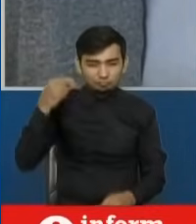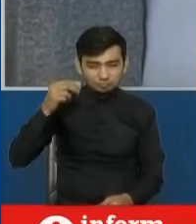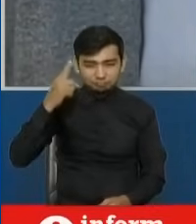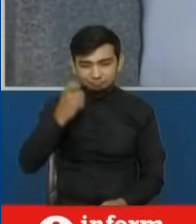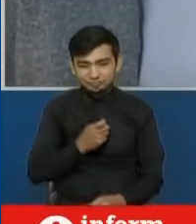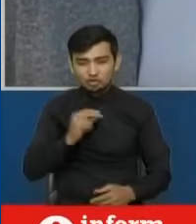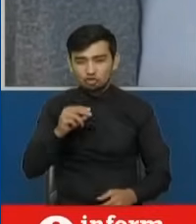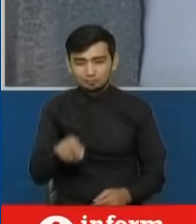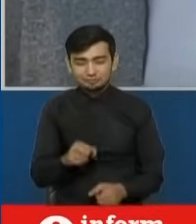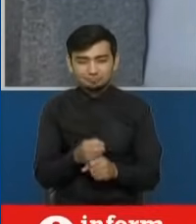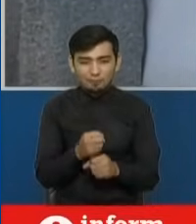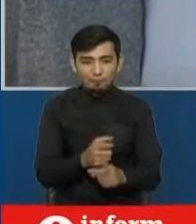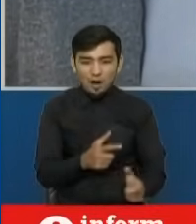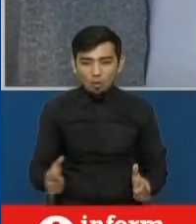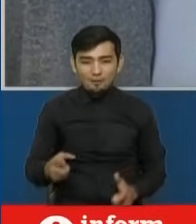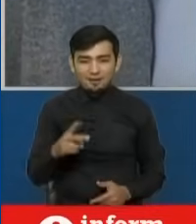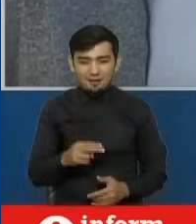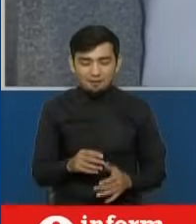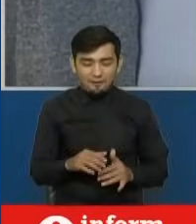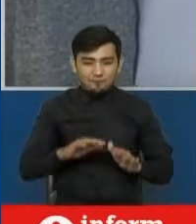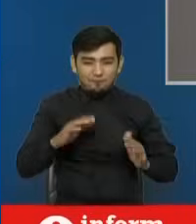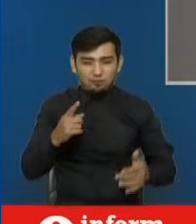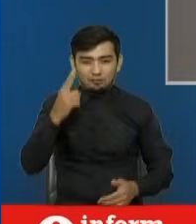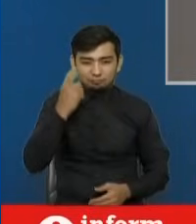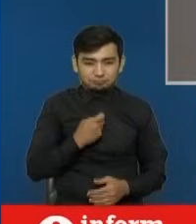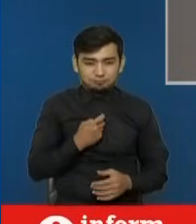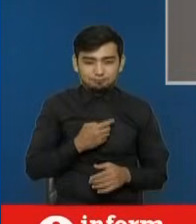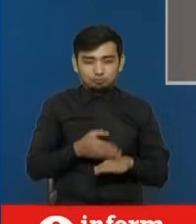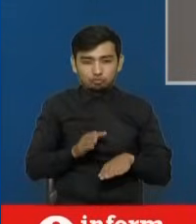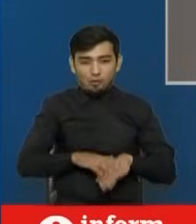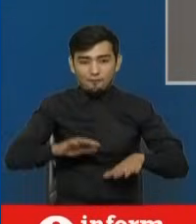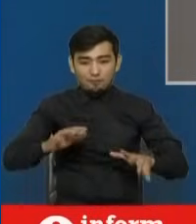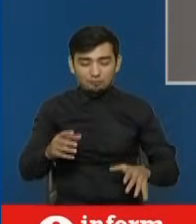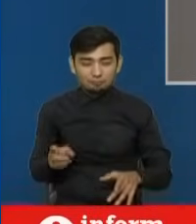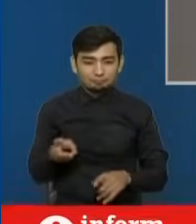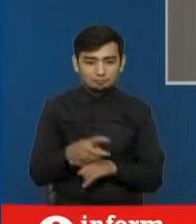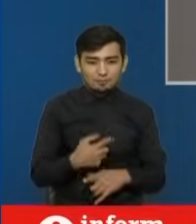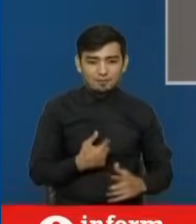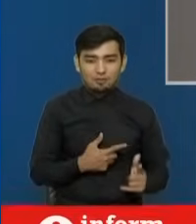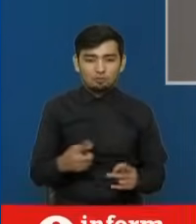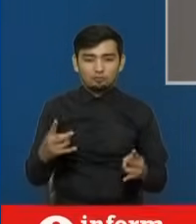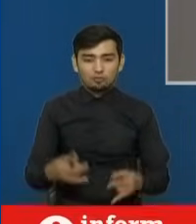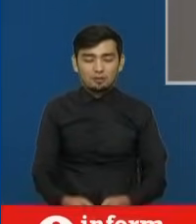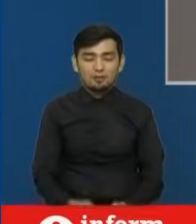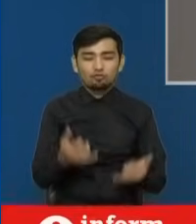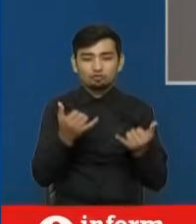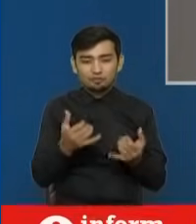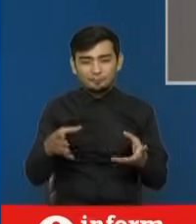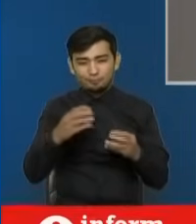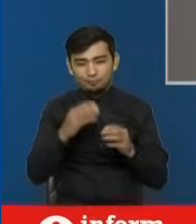ситуации чтобы быть готовыми к глобальным вызовам надо также отметить то что сеча